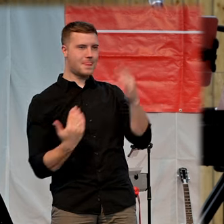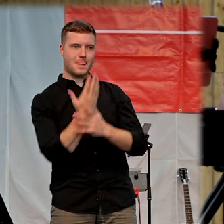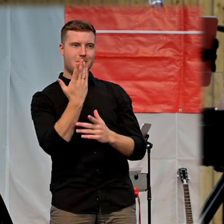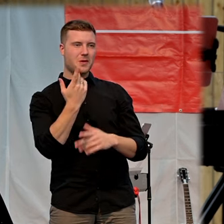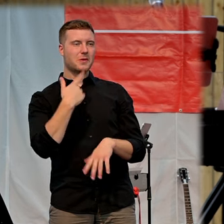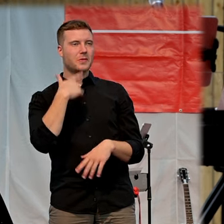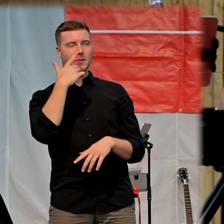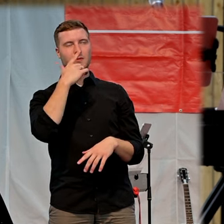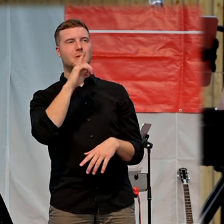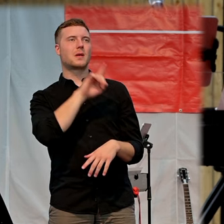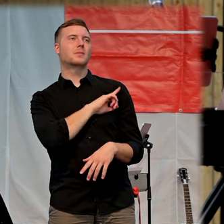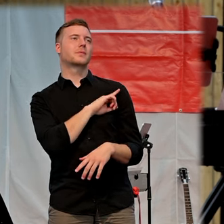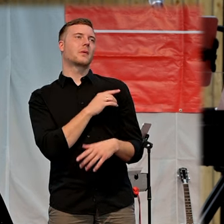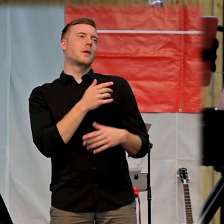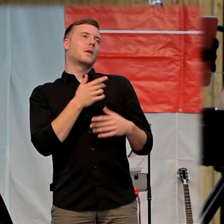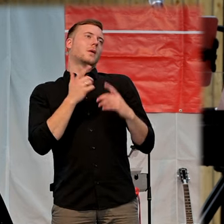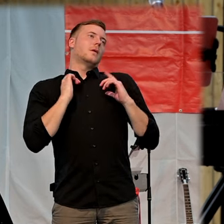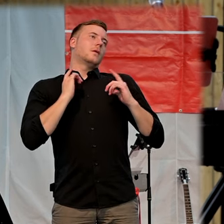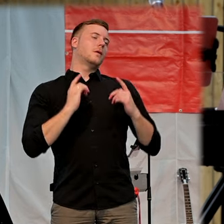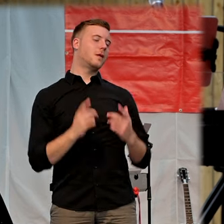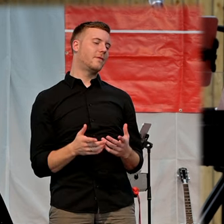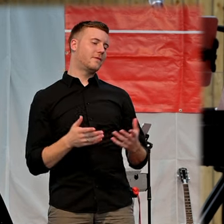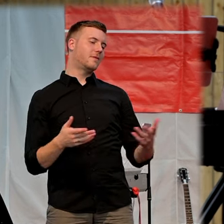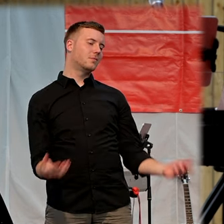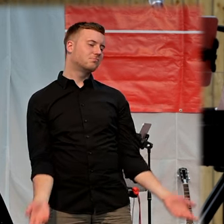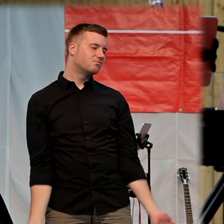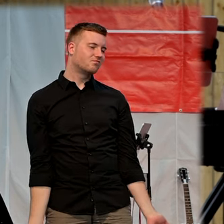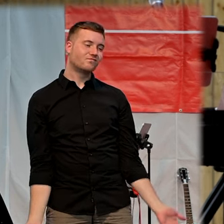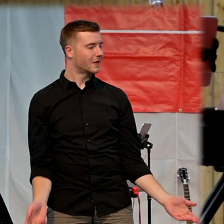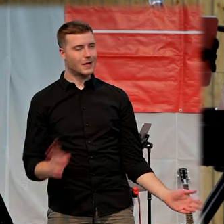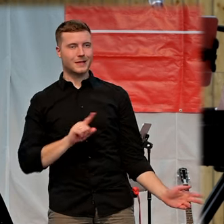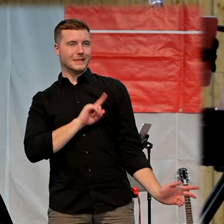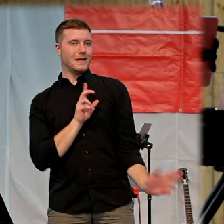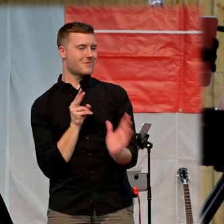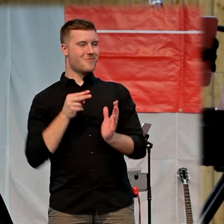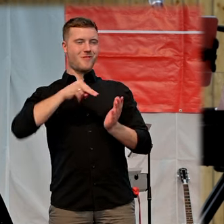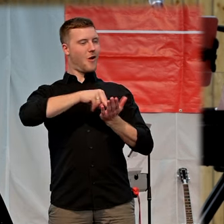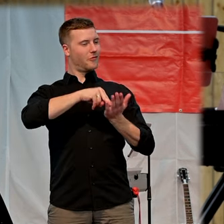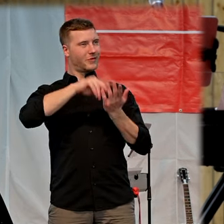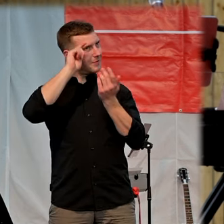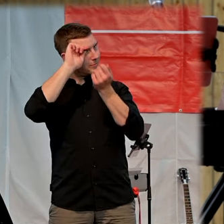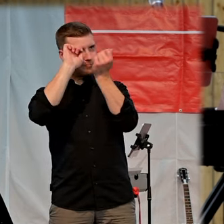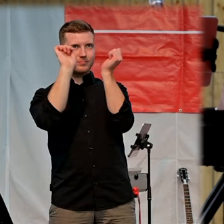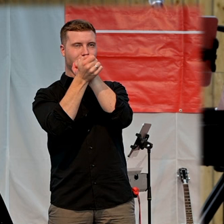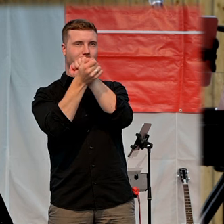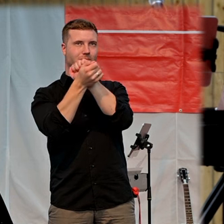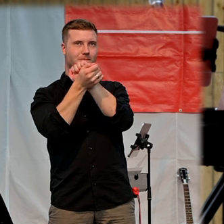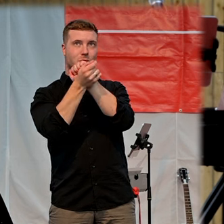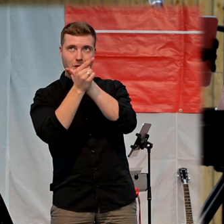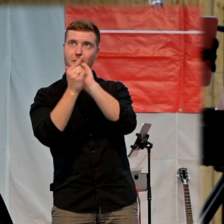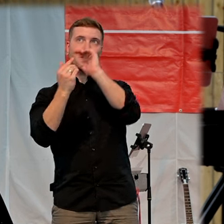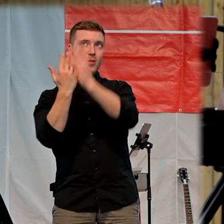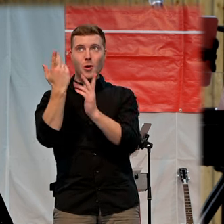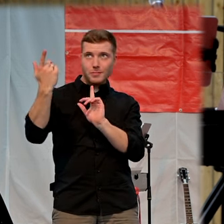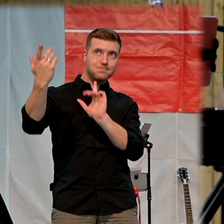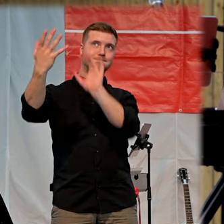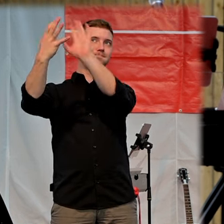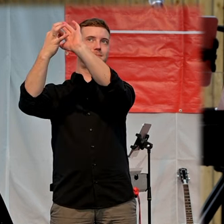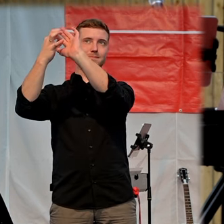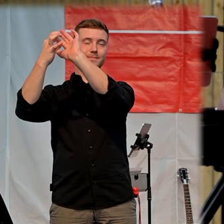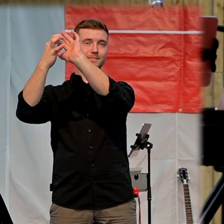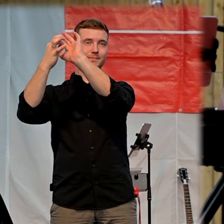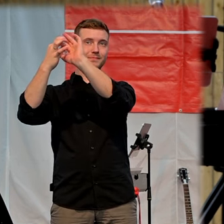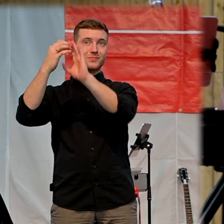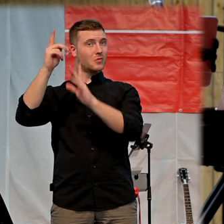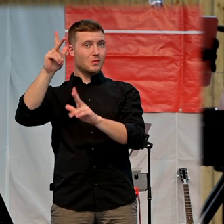auf. Steh auf. Denke um. Gott hat Möglichkeiten in